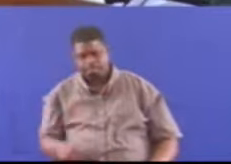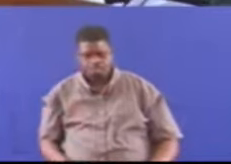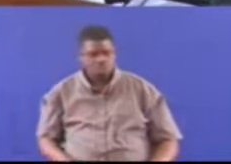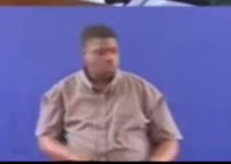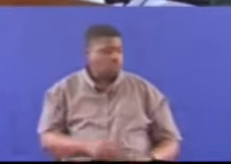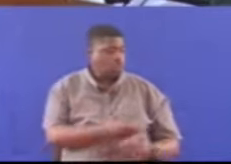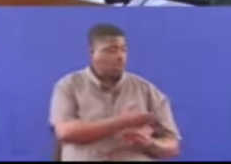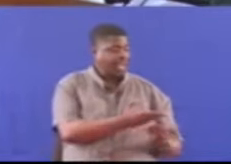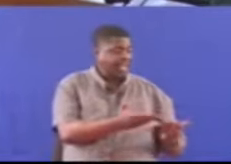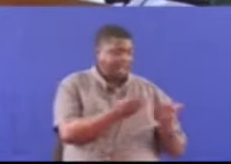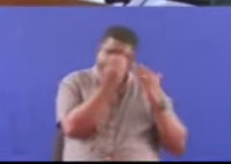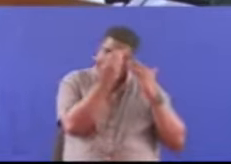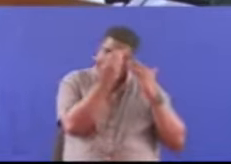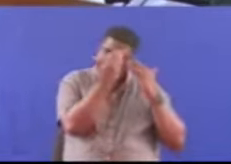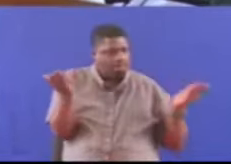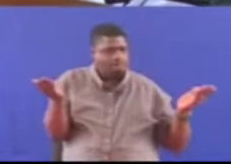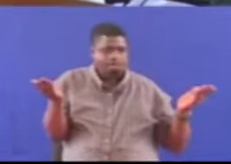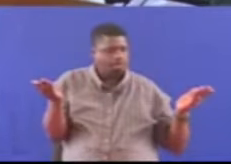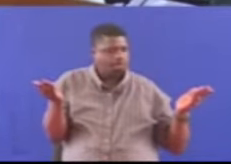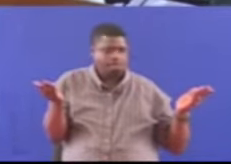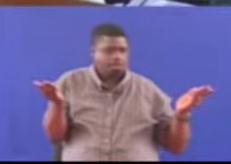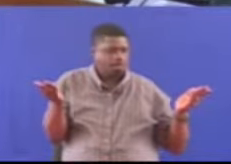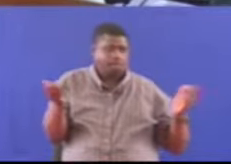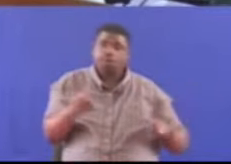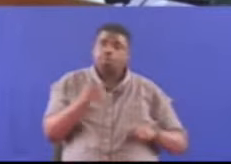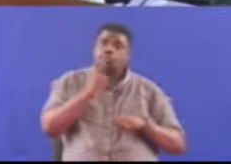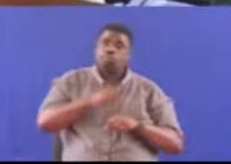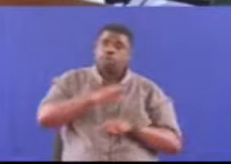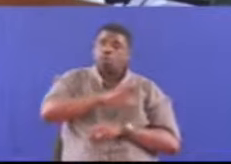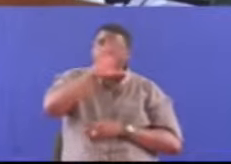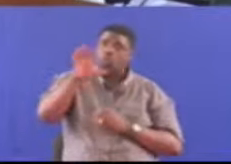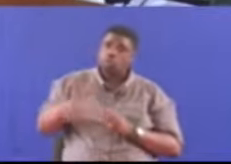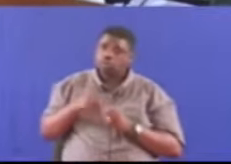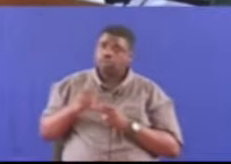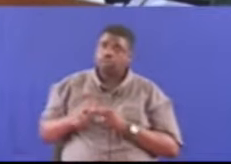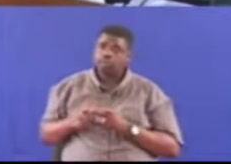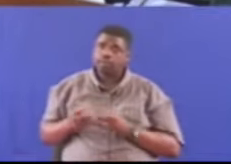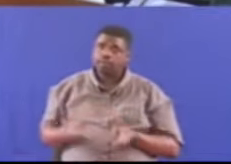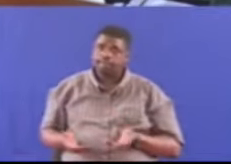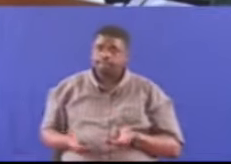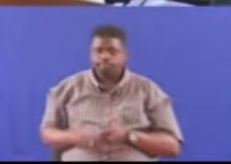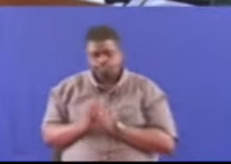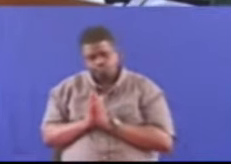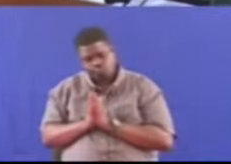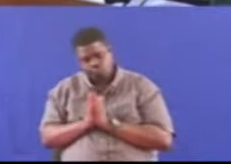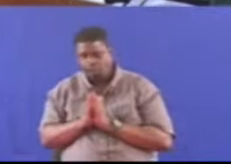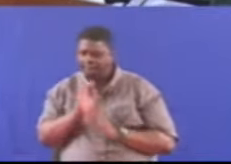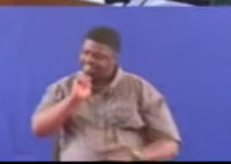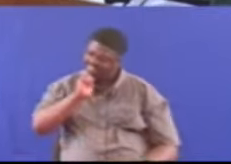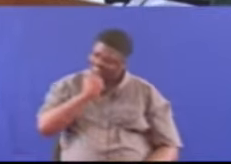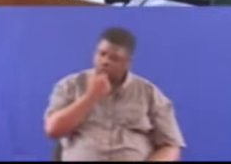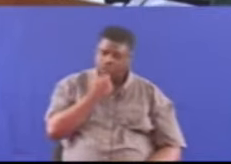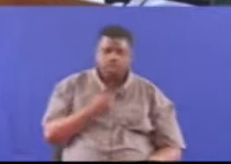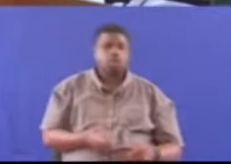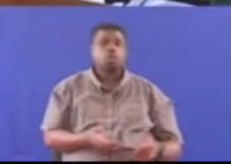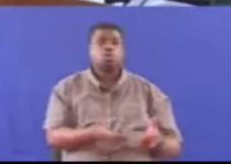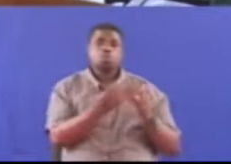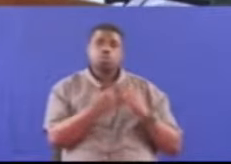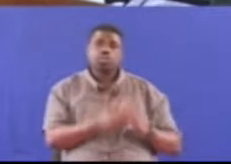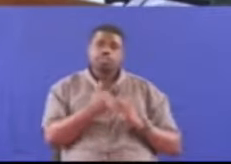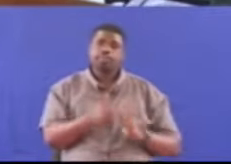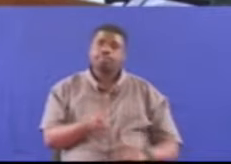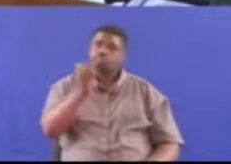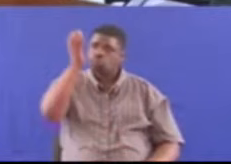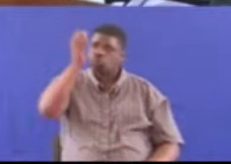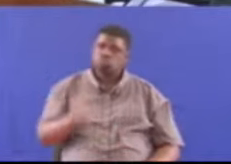wengine hatuwafahamu, ambao muda wote wamekuwa wakifunga na kusali wakiweze ili Mwenyezi Mungu